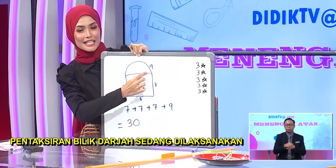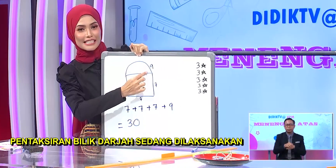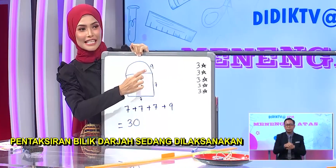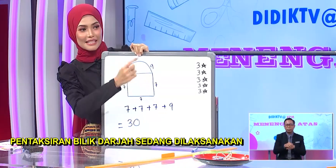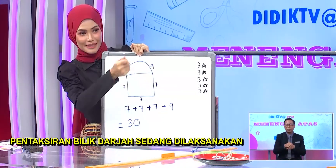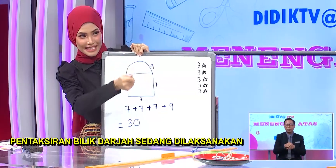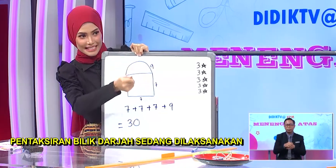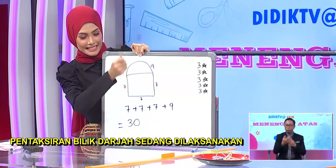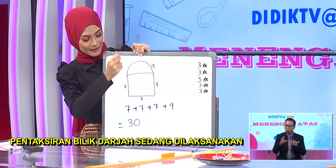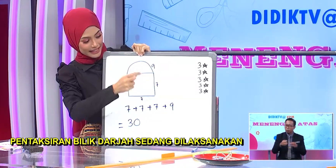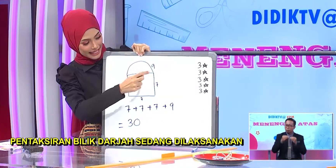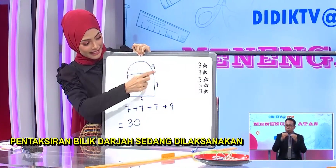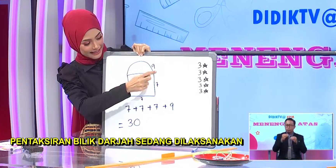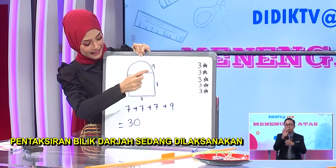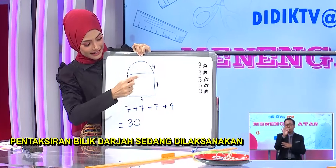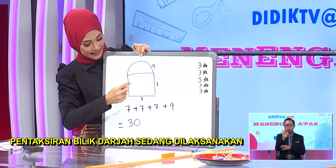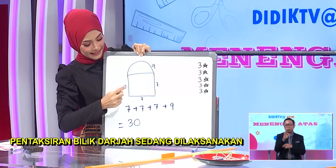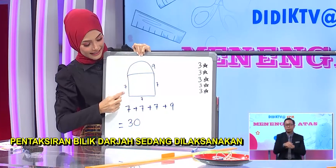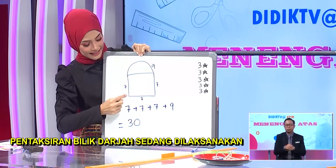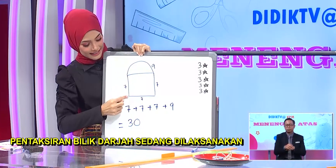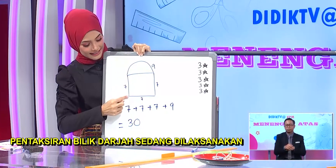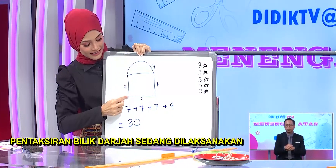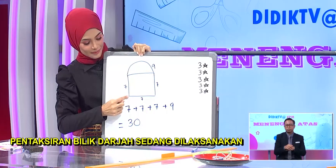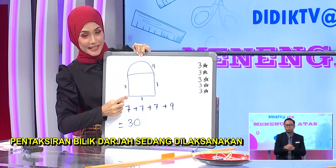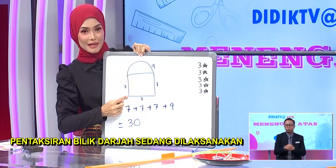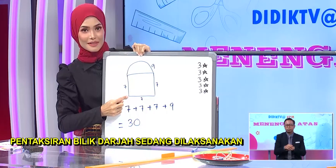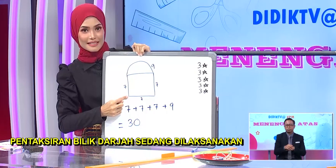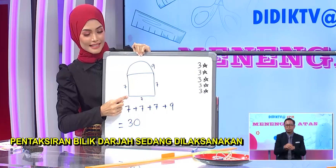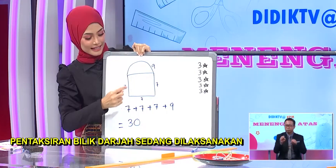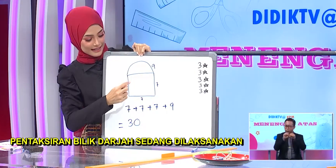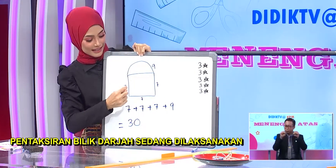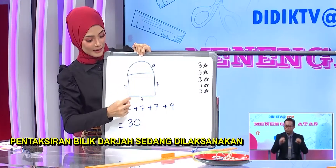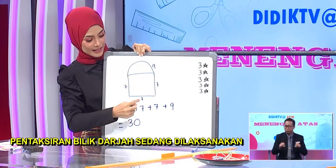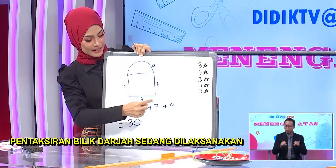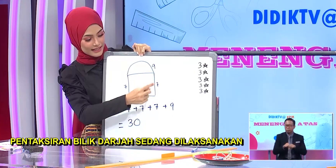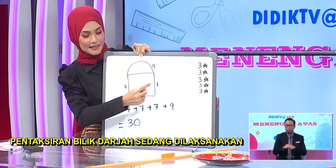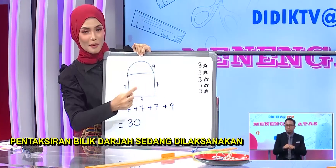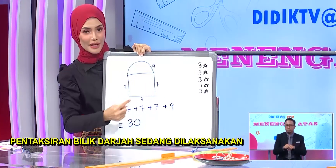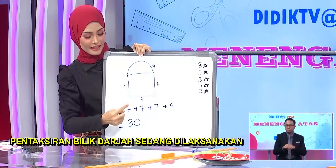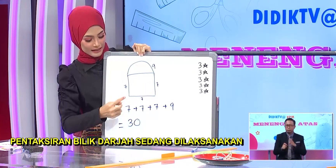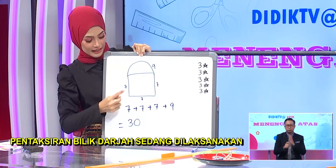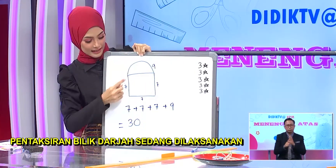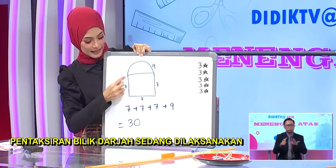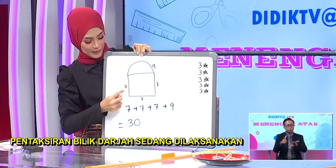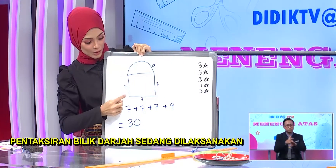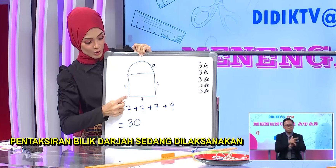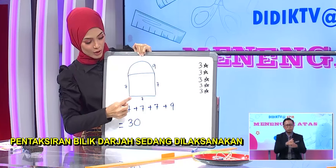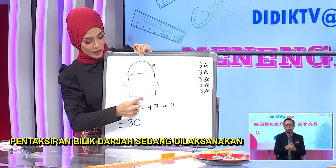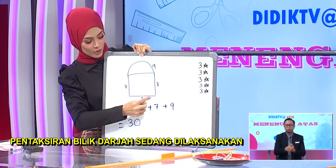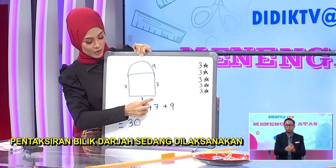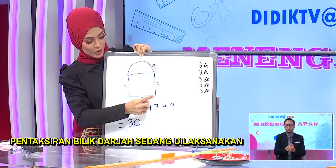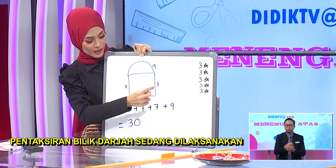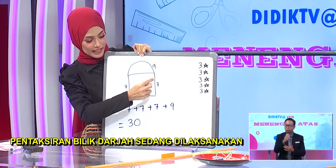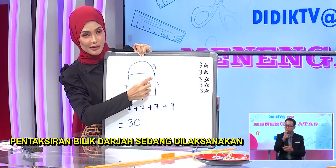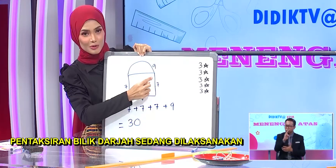tadi sayangku telah diberi 9 yang ini segi empat sama Sisi setiap sisinya sama panjang jadi saya dapat